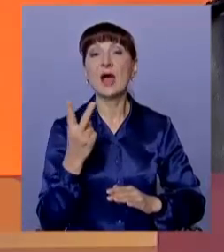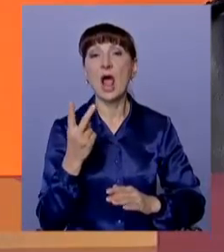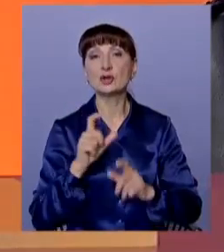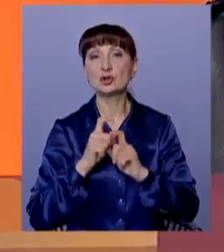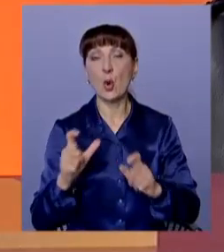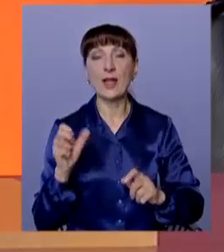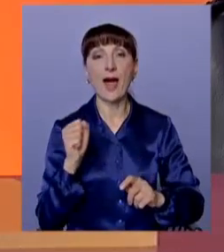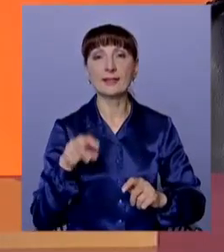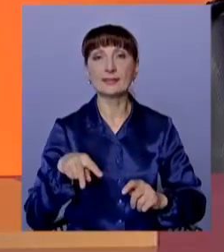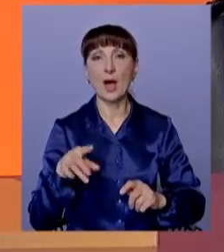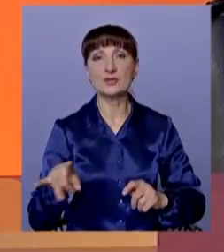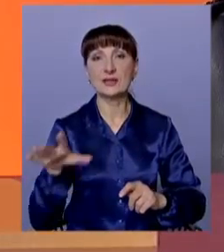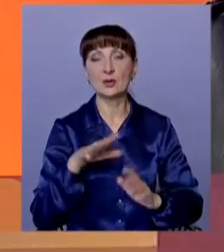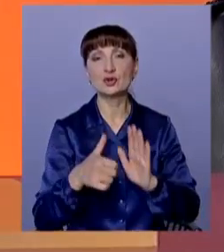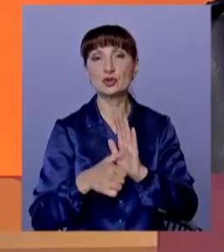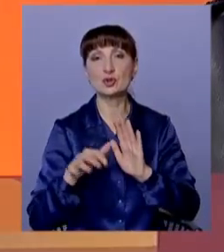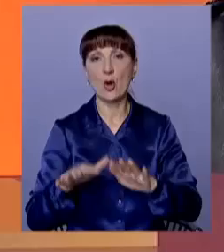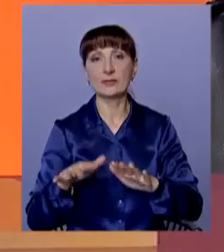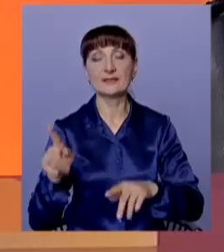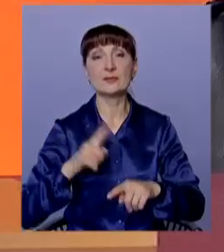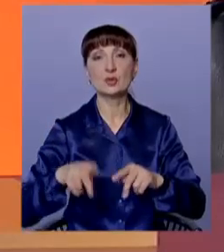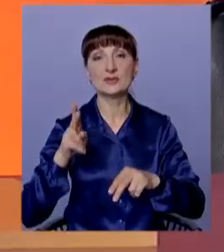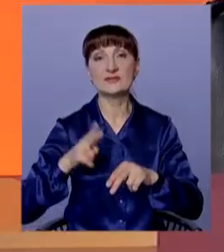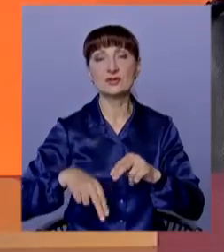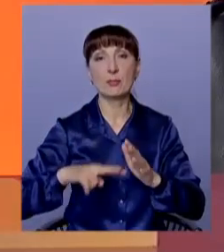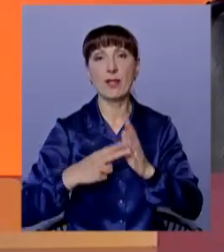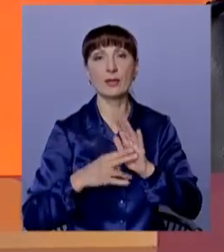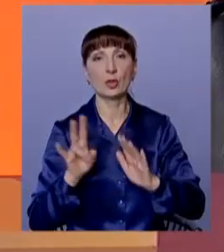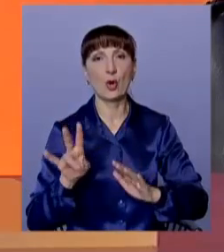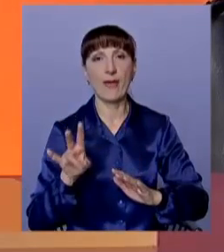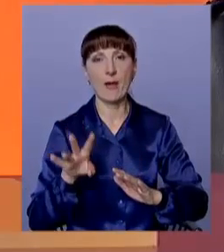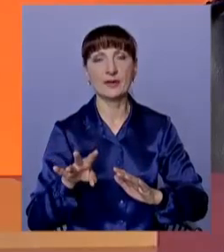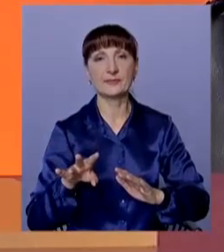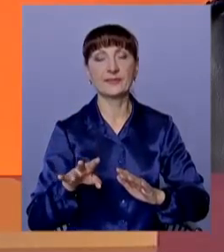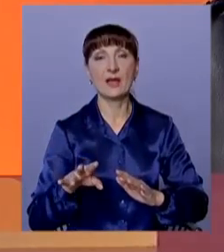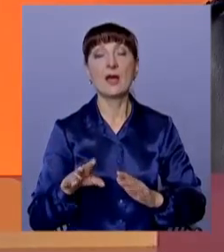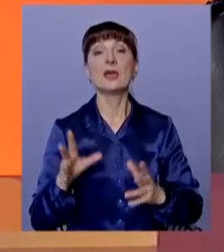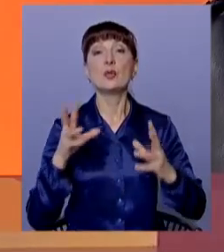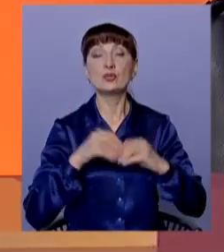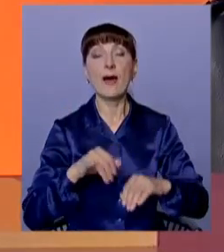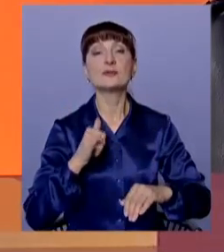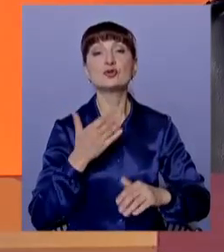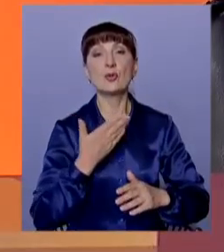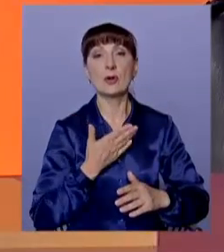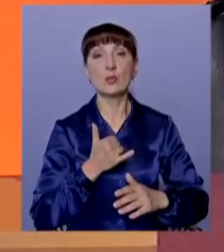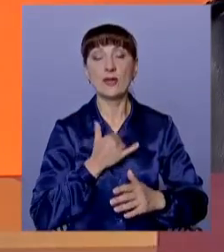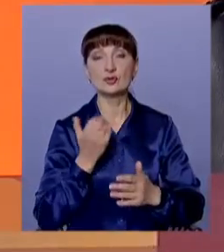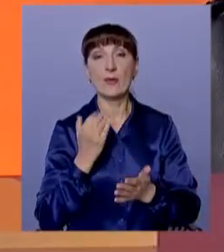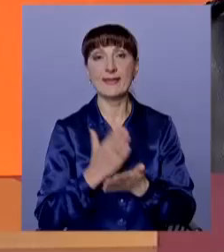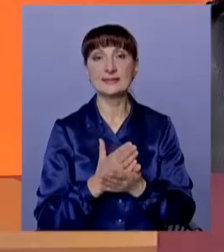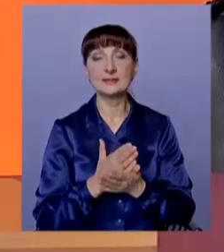в Алатауском районе на 600 мест. Там завершение планируется в ноябре месяце. Вместе с тем у нас идет